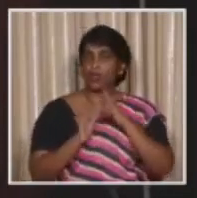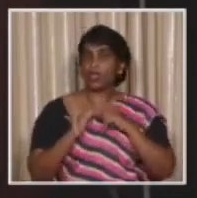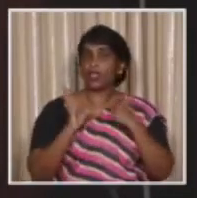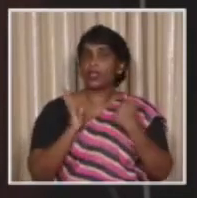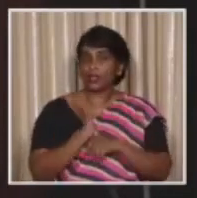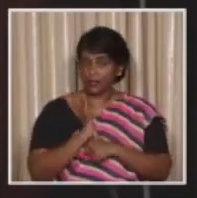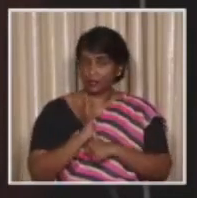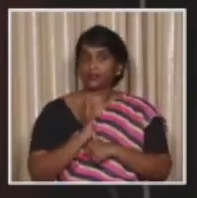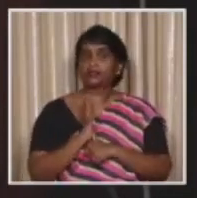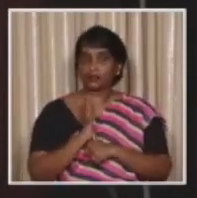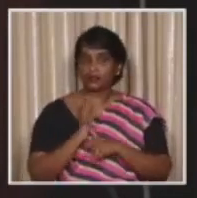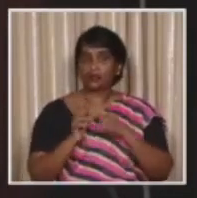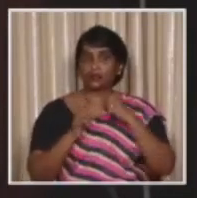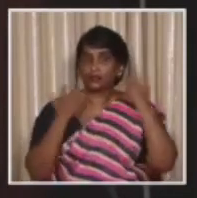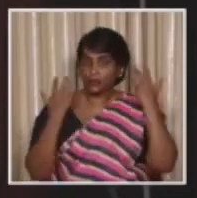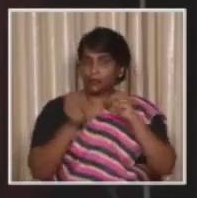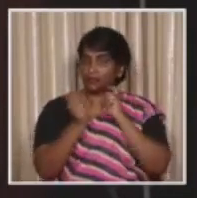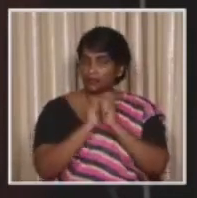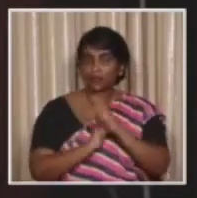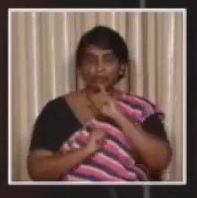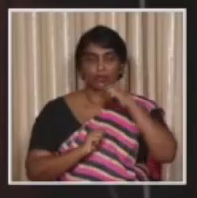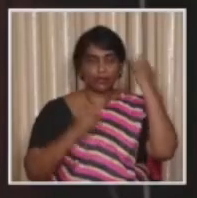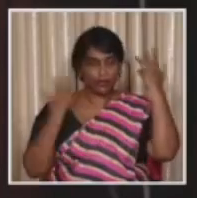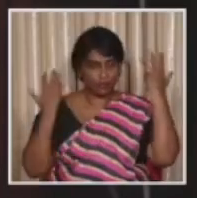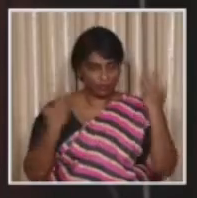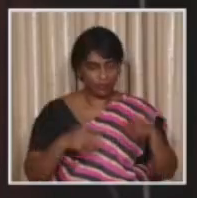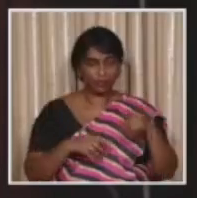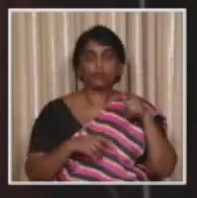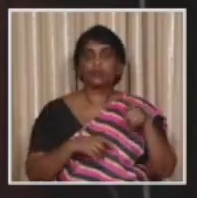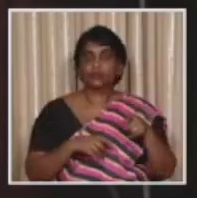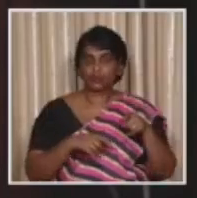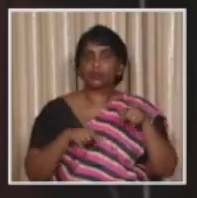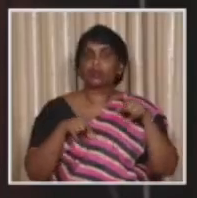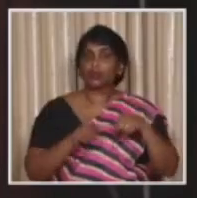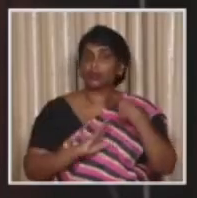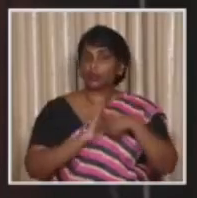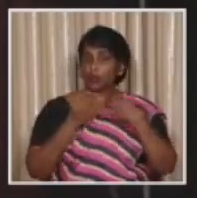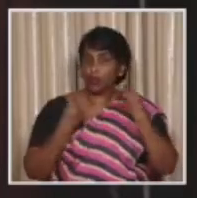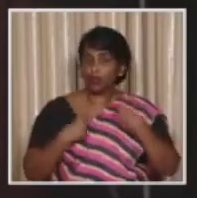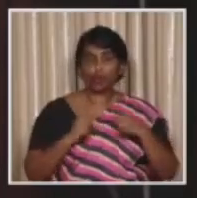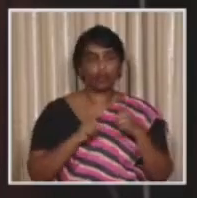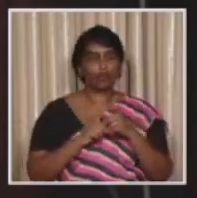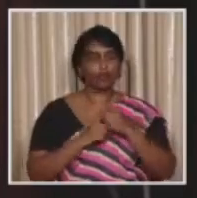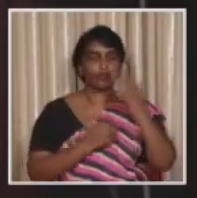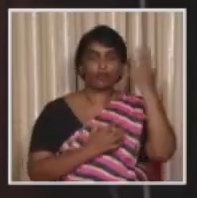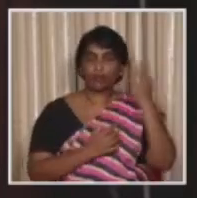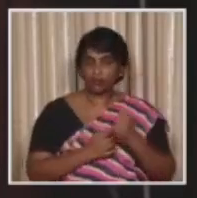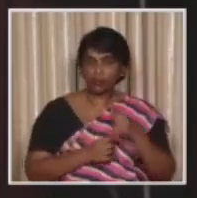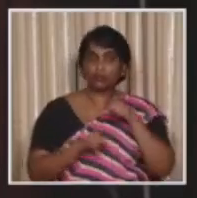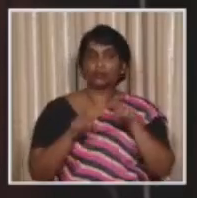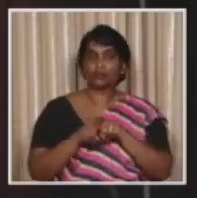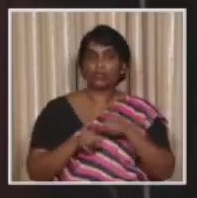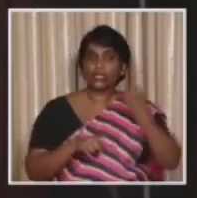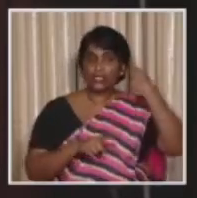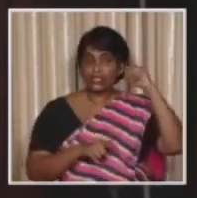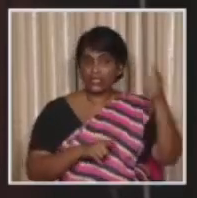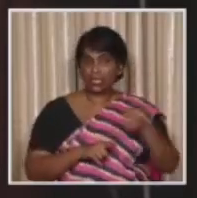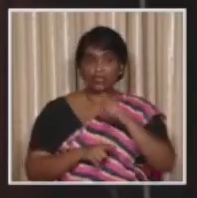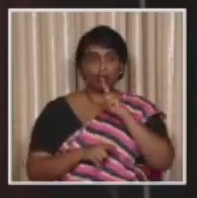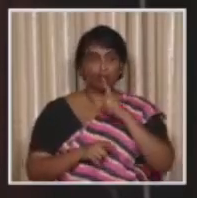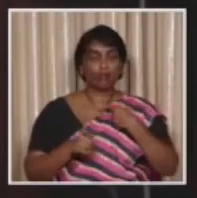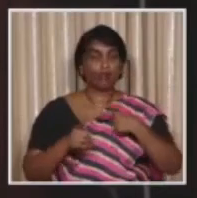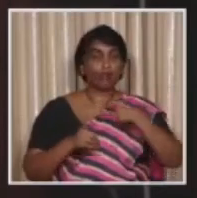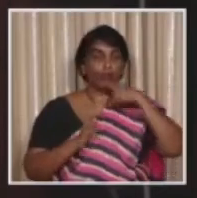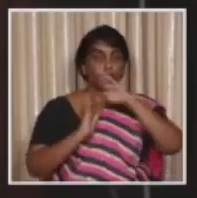පනත සංශෝධනය කළම කතා අවසන් කරන කර මන්ත්‍රීමේ විදේශ විනිමය පනත සංශෝධනය කරලා මේ රට රහිමි වෙච්ච ඩොලර් ප්‍රමාණය ලබා ගන්නත් ඒ වගේම ඊයේ දවසේ කිව්වා අපේ